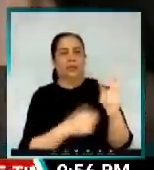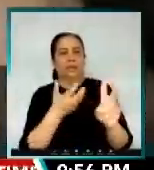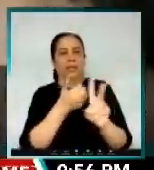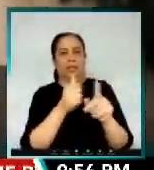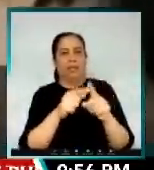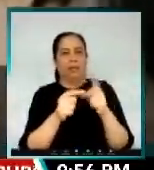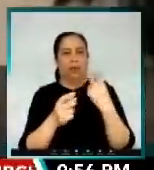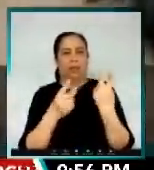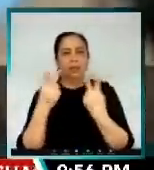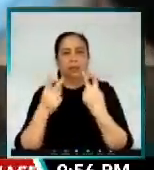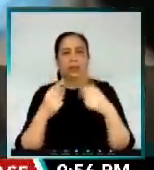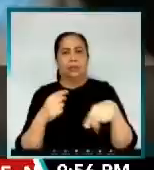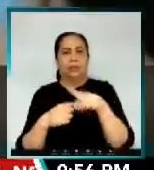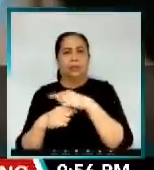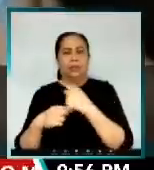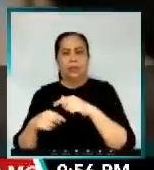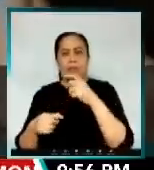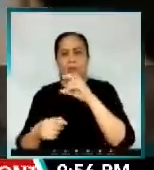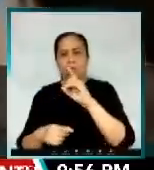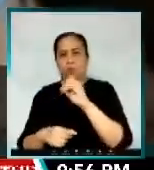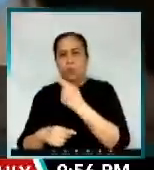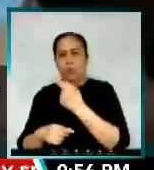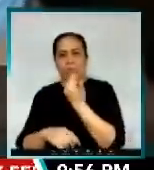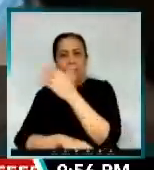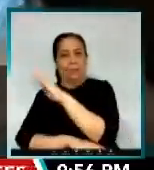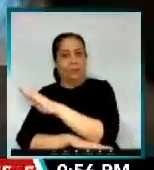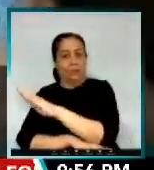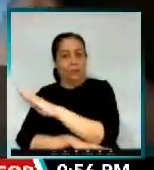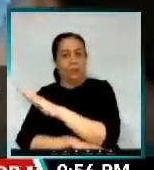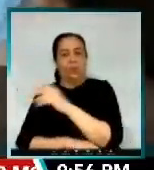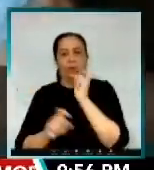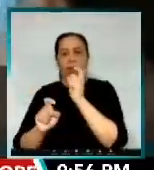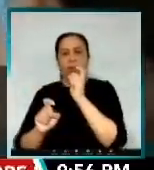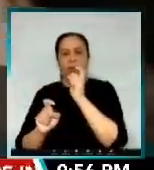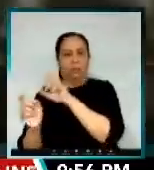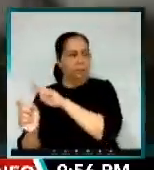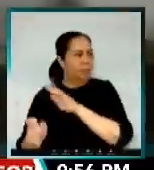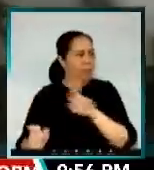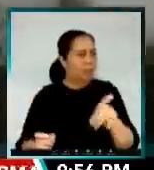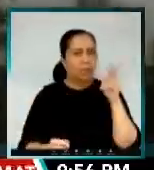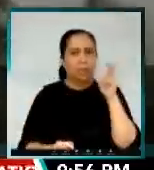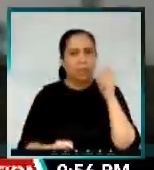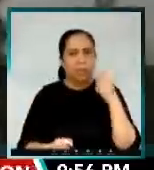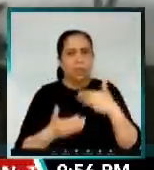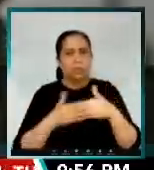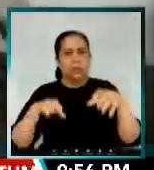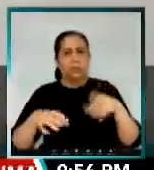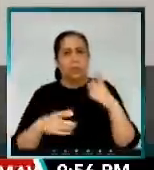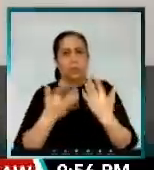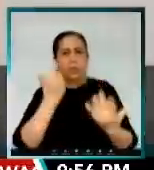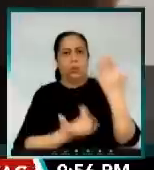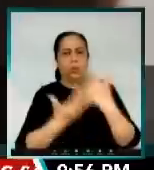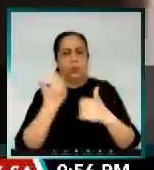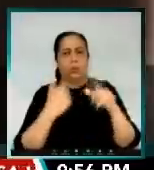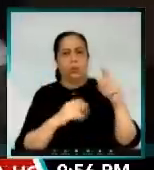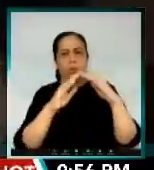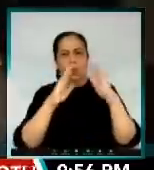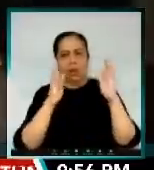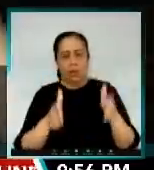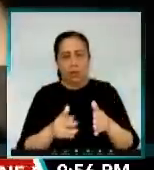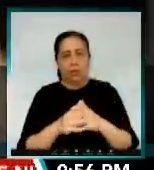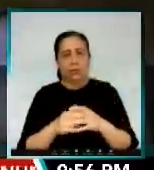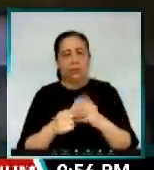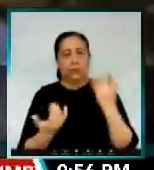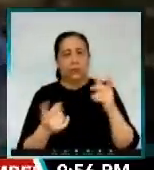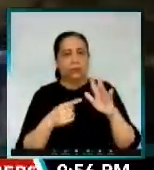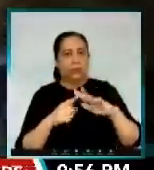misis ang kanilang mga aso pagkahapunan. Nagmadali siyang bumalik nang malaman sa kapitbahay na nasusunog ang kanilang bahay. Sa inisyal na